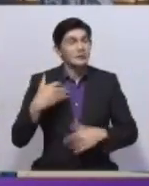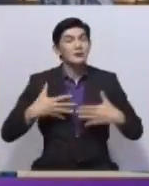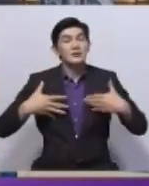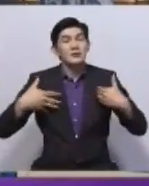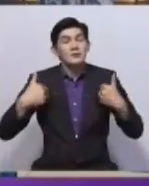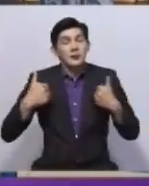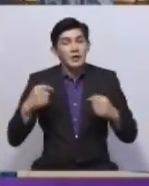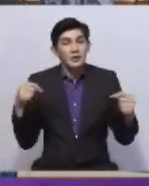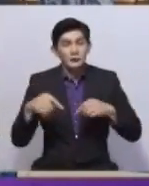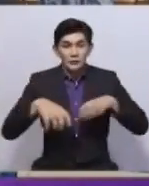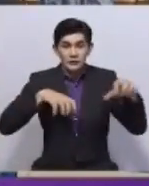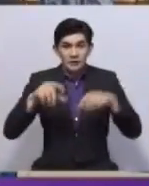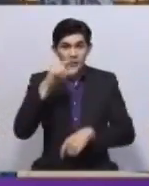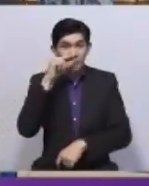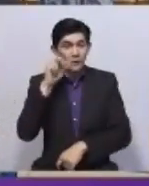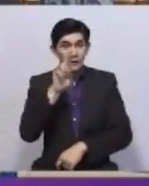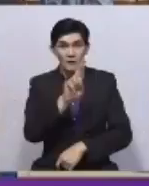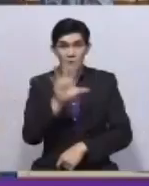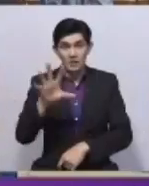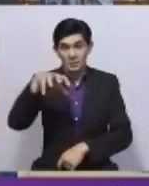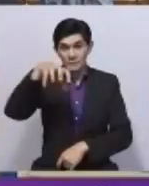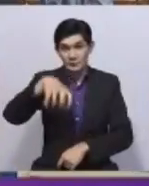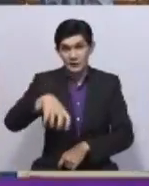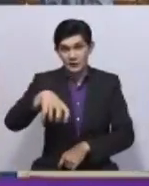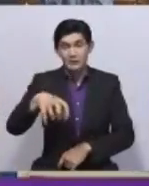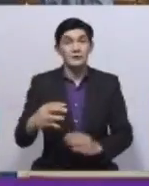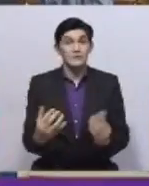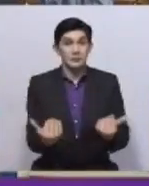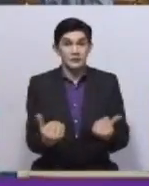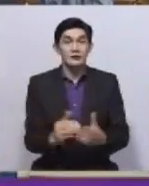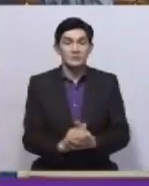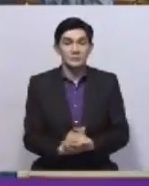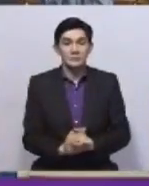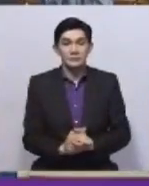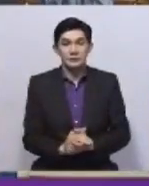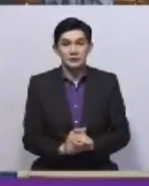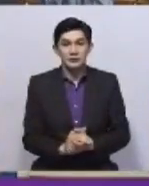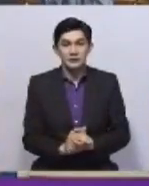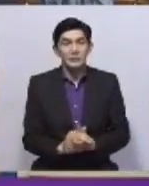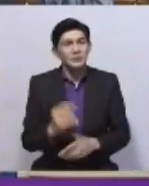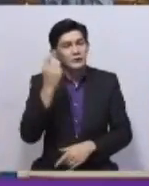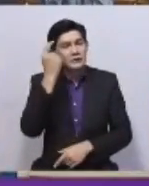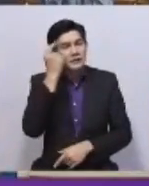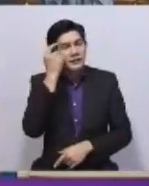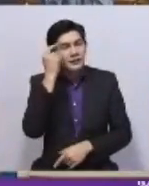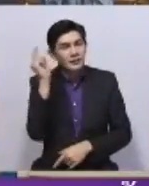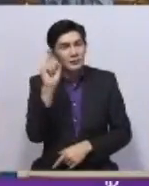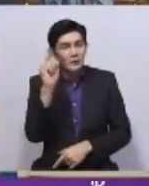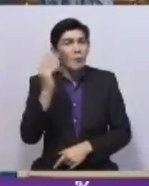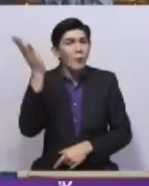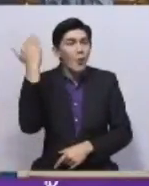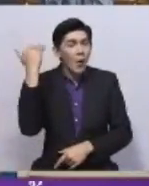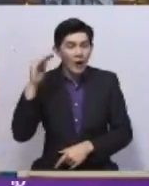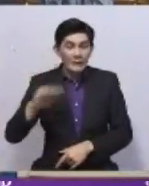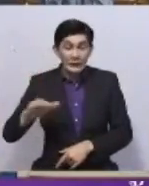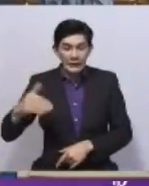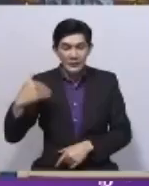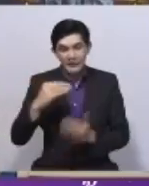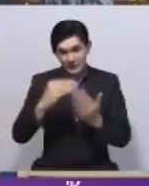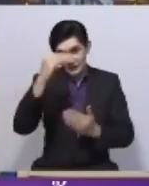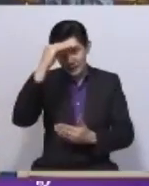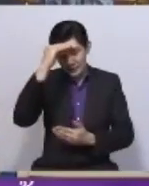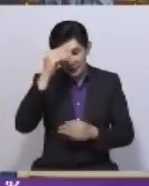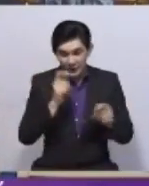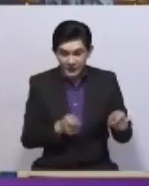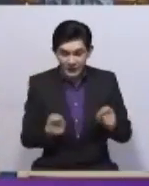ซึ่งจัดขึ้นที่บริเวณพระลานพระราชวังดุสิตและสนามเสือป่าในขณะนี้นะครับก็ทำให้อดนึกไม่ได้ครับถึงสมัยตอนเด็กๆนะครับที่เคยเรียนวิชาด